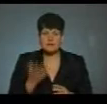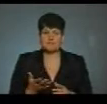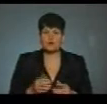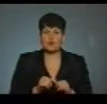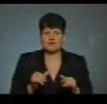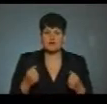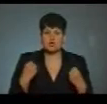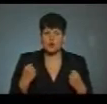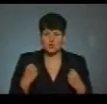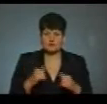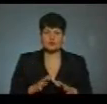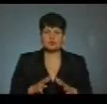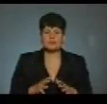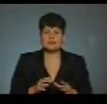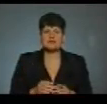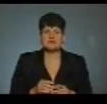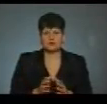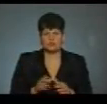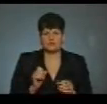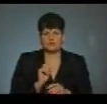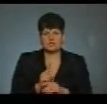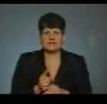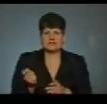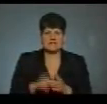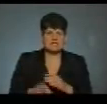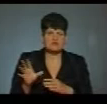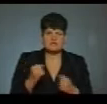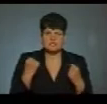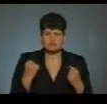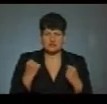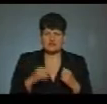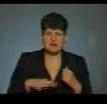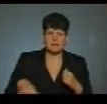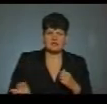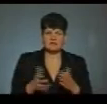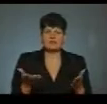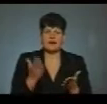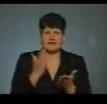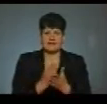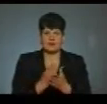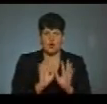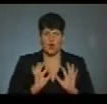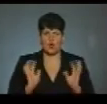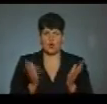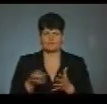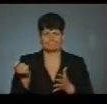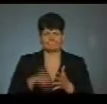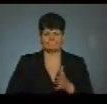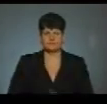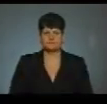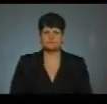та фізичної культури доручили закрити всі спортивні майданчики, на яких є огорожі, каже Мар'яна Зварич.